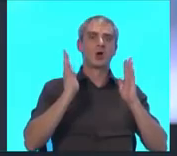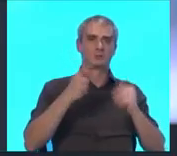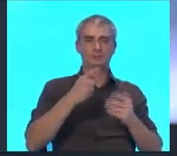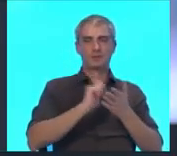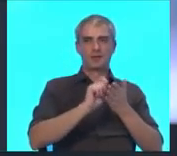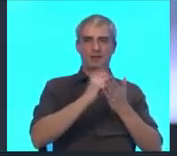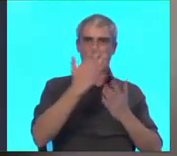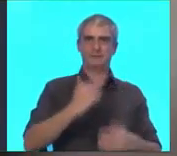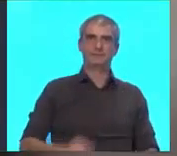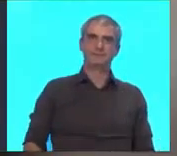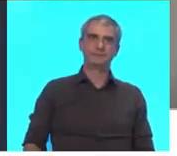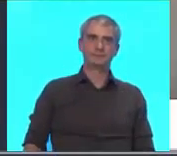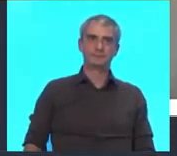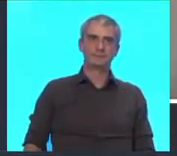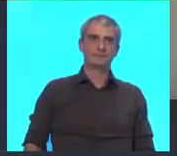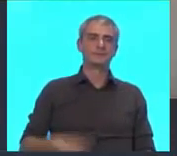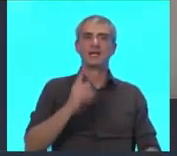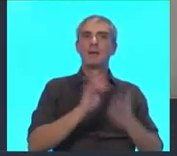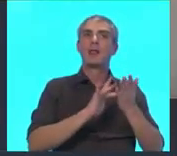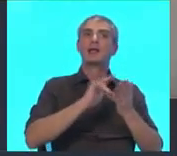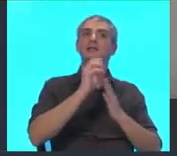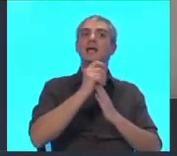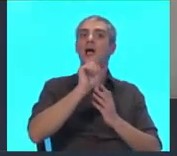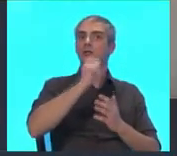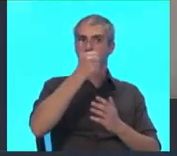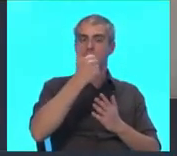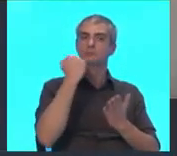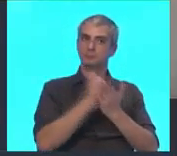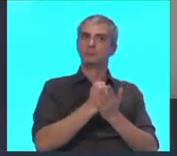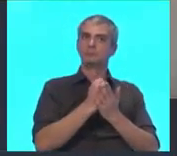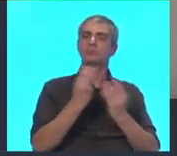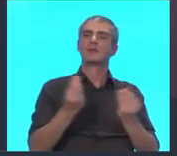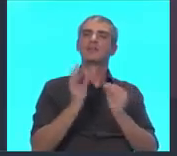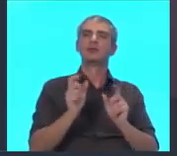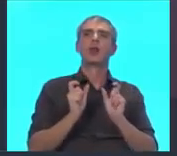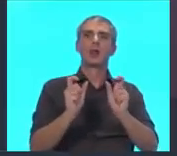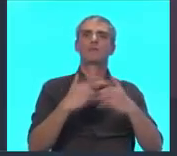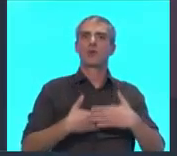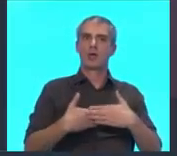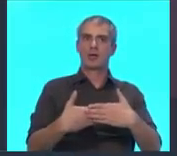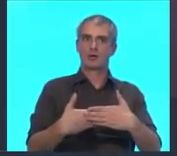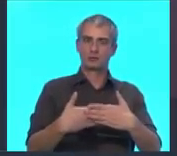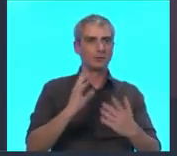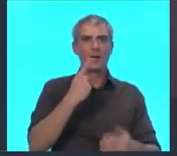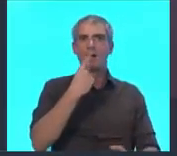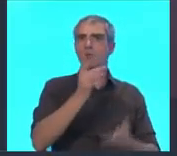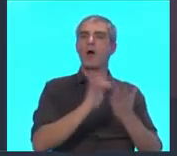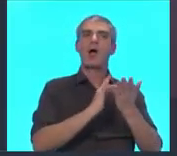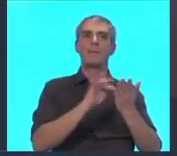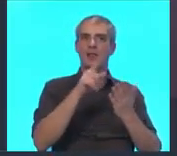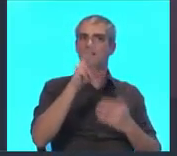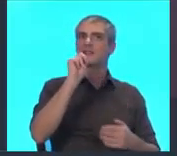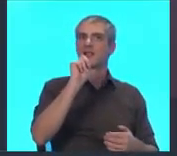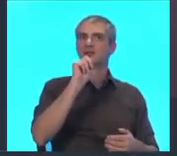שטיין. The first mobile app to be certified as a method of birth control. מה לא אמרו על אפליקציית Natural